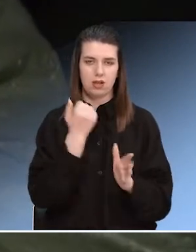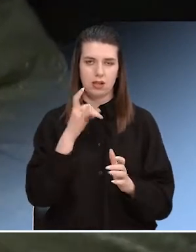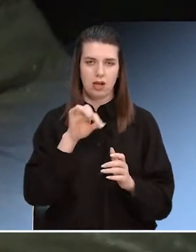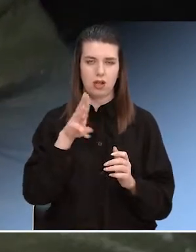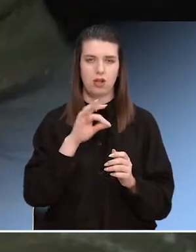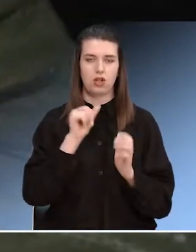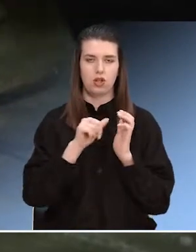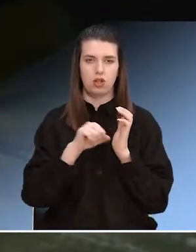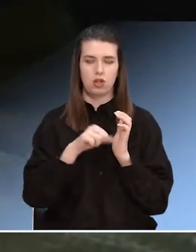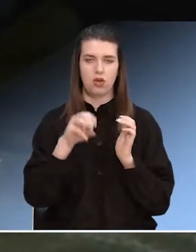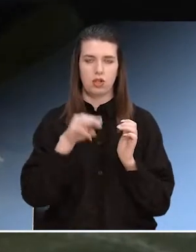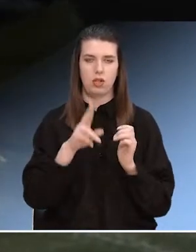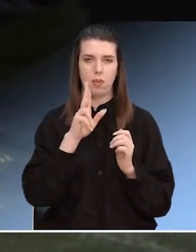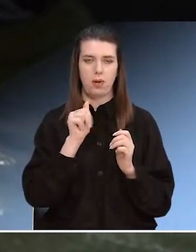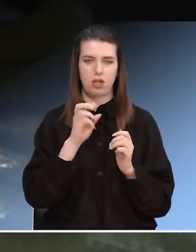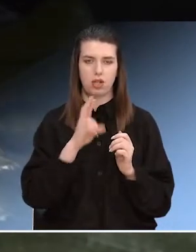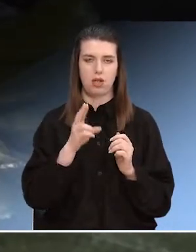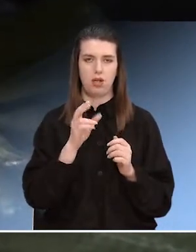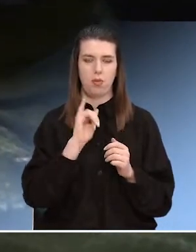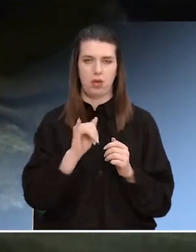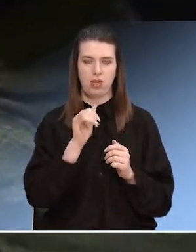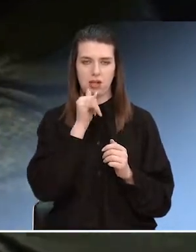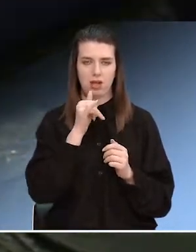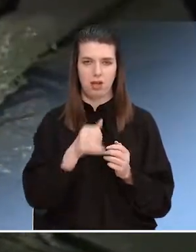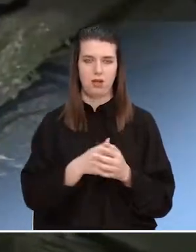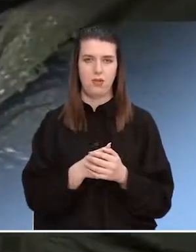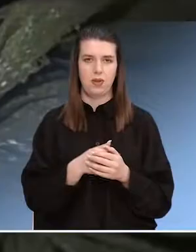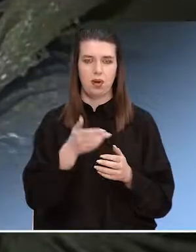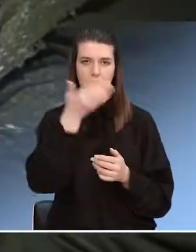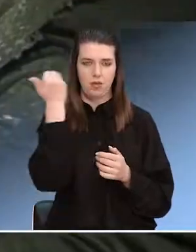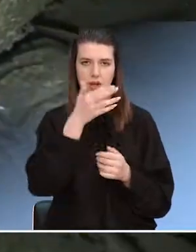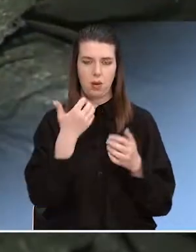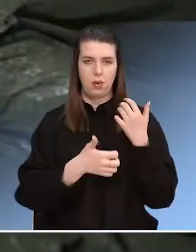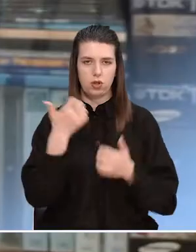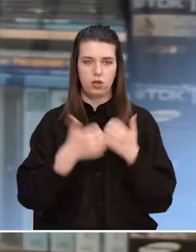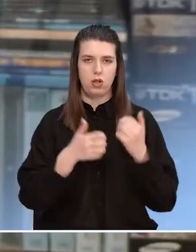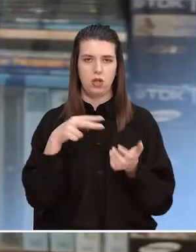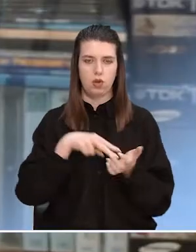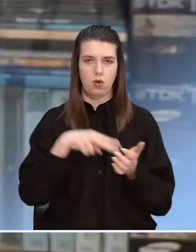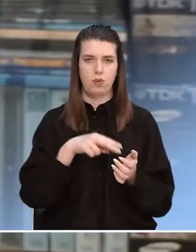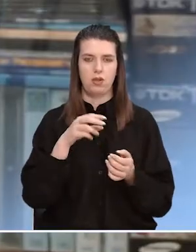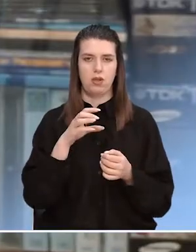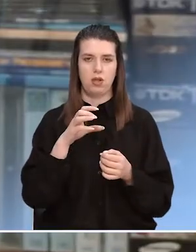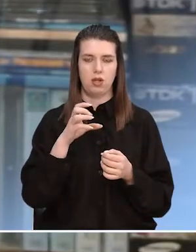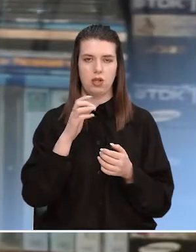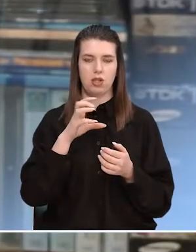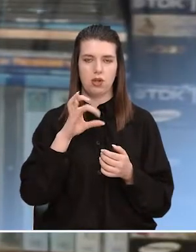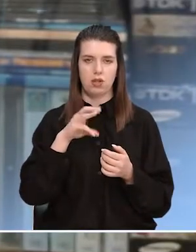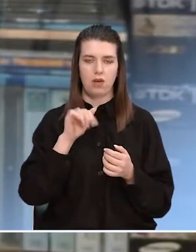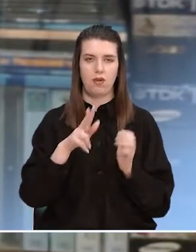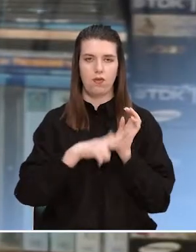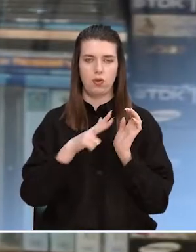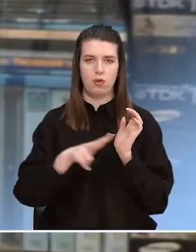обнаружено и изъято около 600 тысяч пачек контрафактных сигарет по предварительным подсчетам стоимость